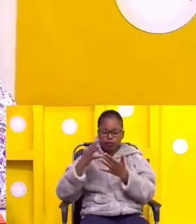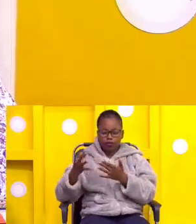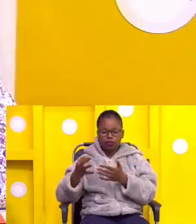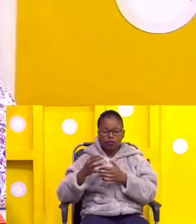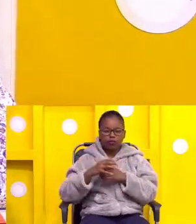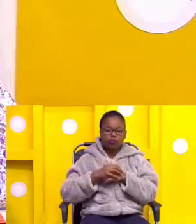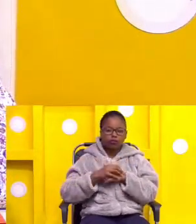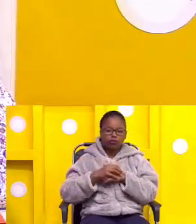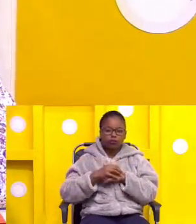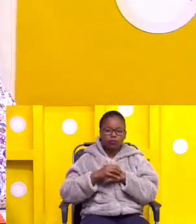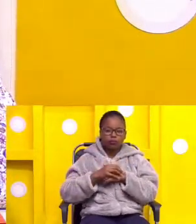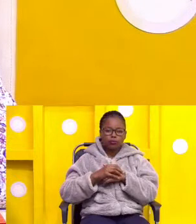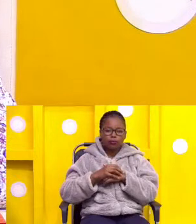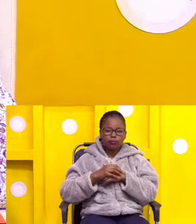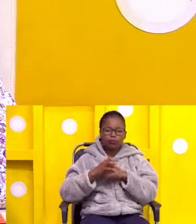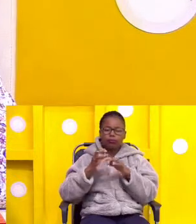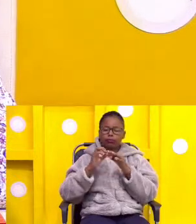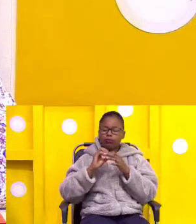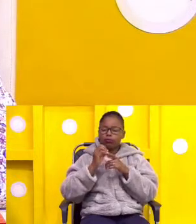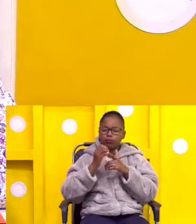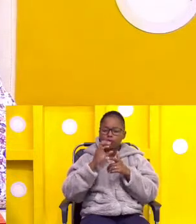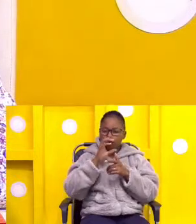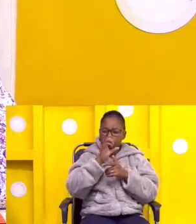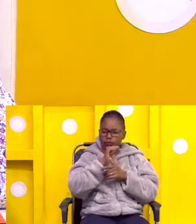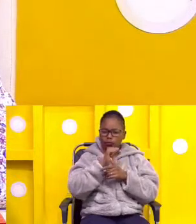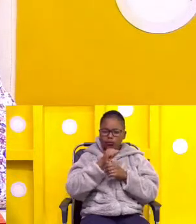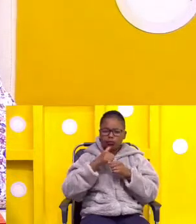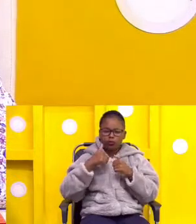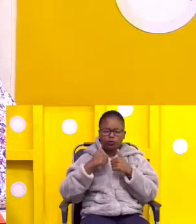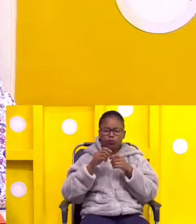kana akaga kuhingia uria mwaritie